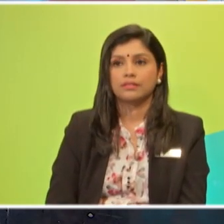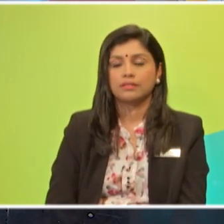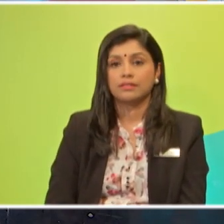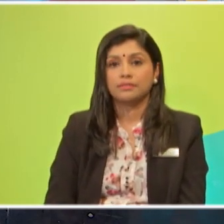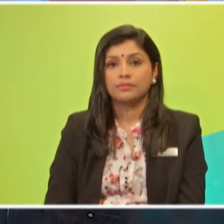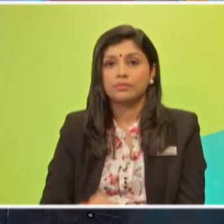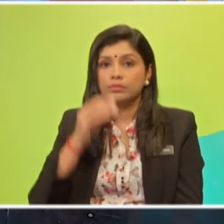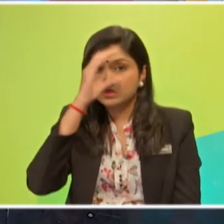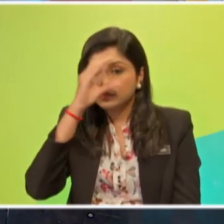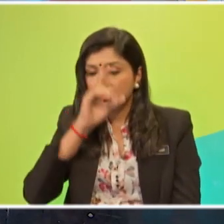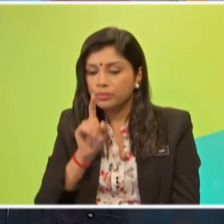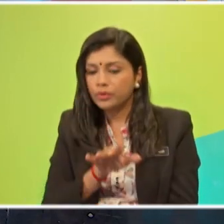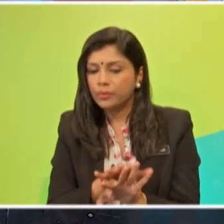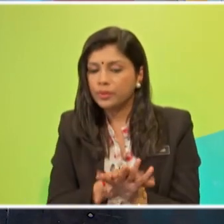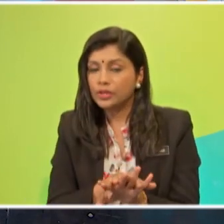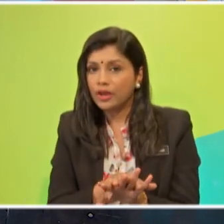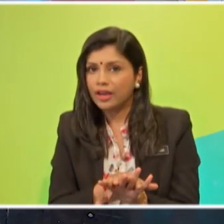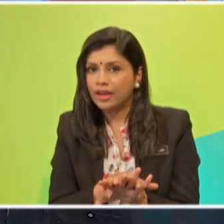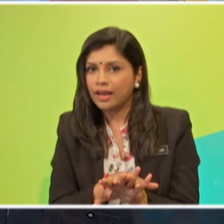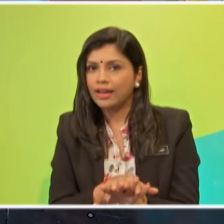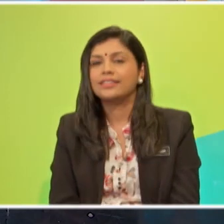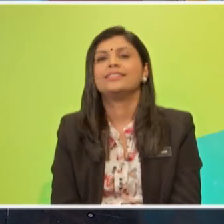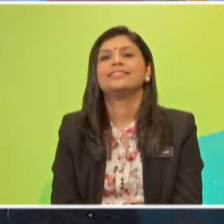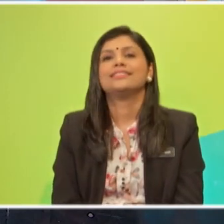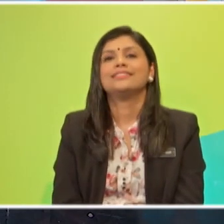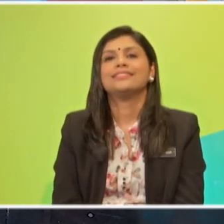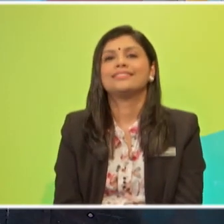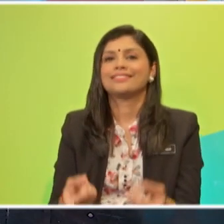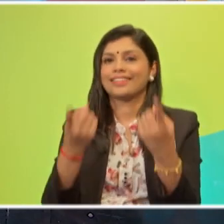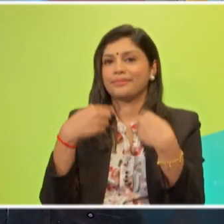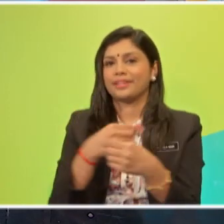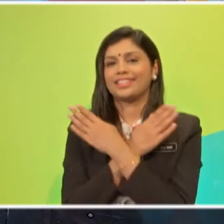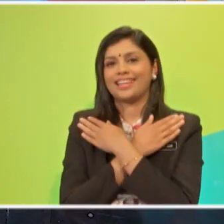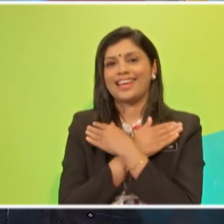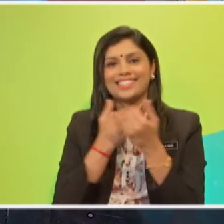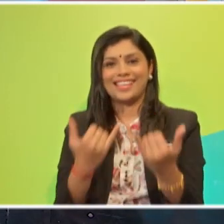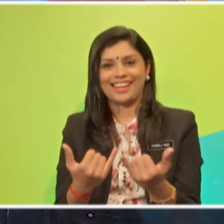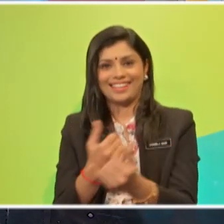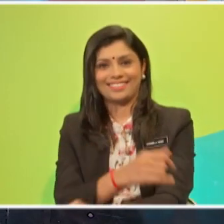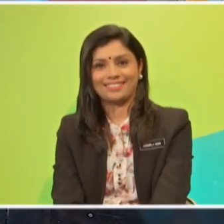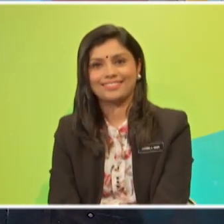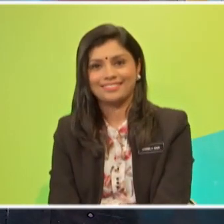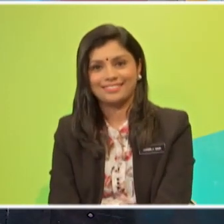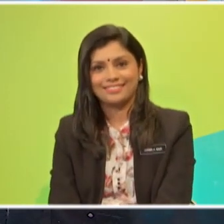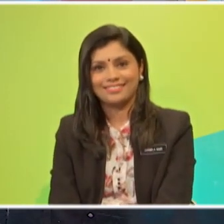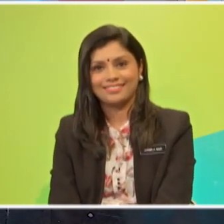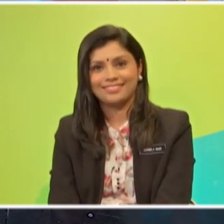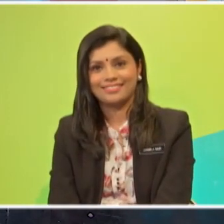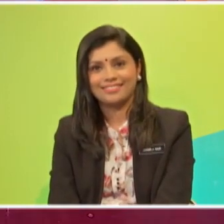yang biskut yang ada chip coklat macam ni. Kita akan berehat seketika dan kembali semula ke prasekolah di Didik TV KPM.